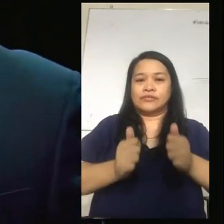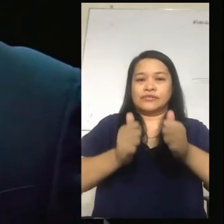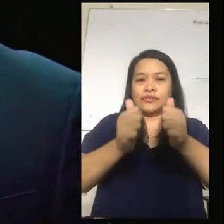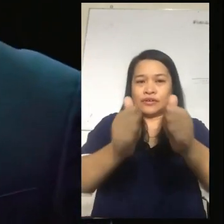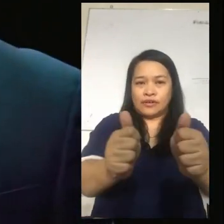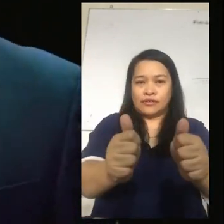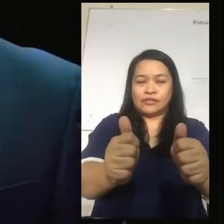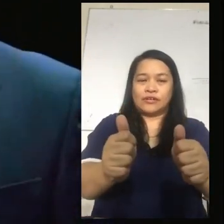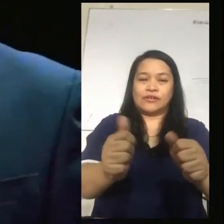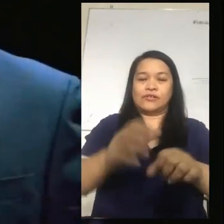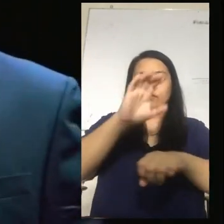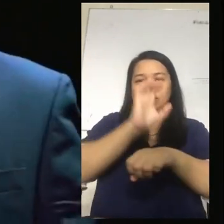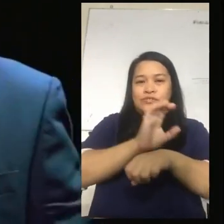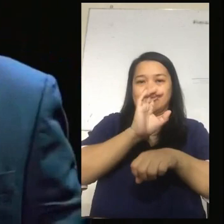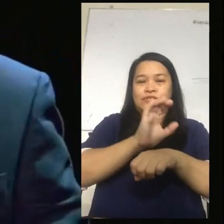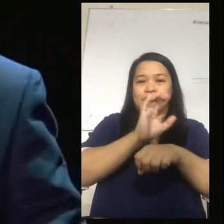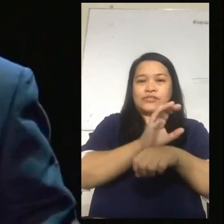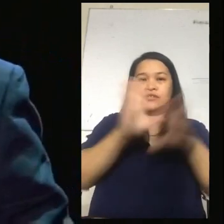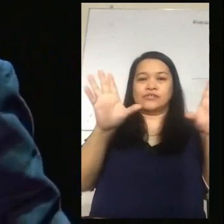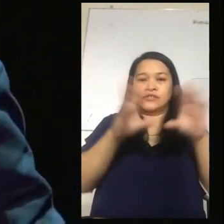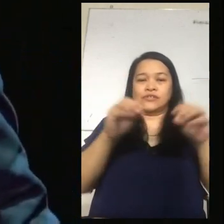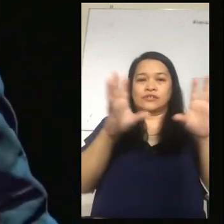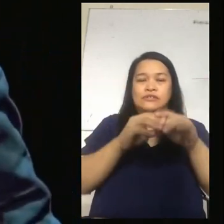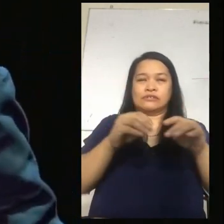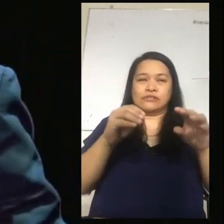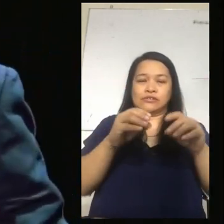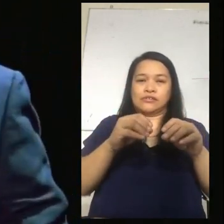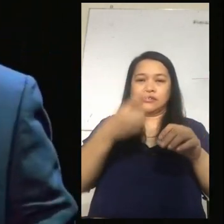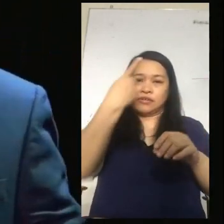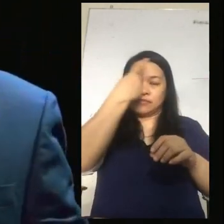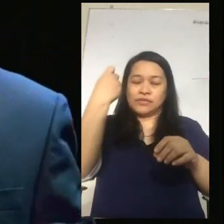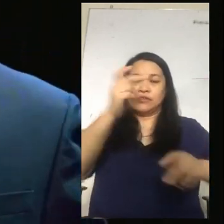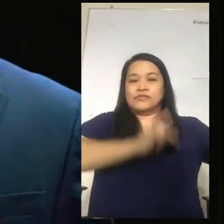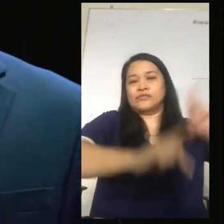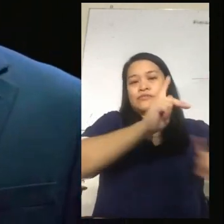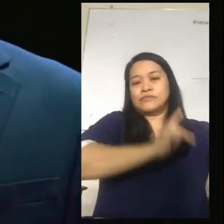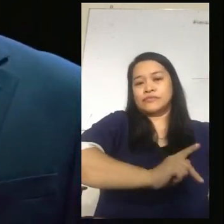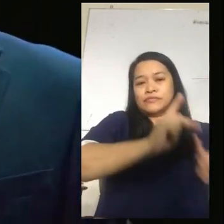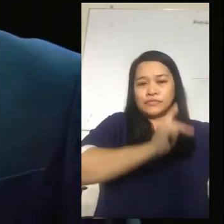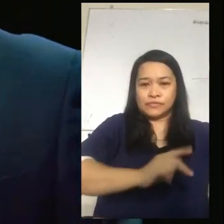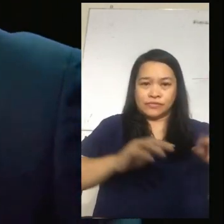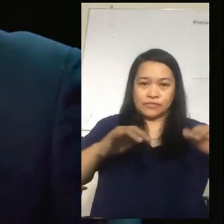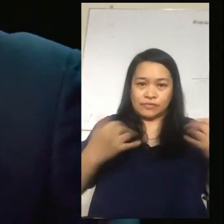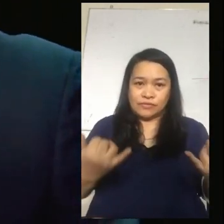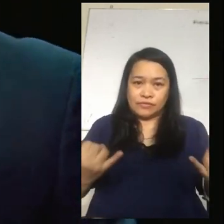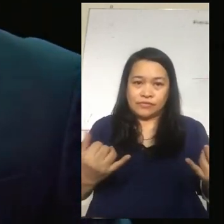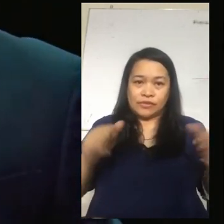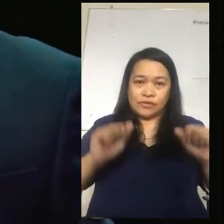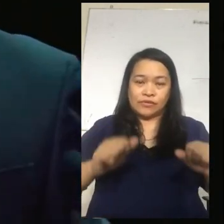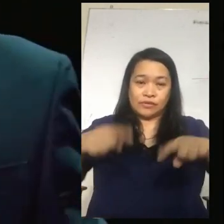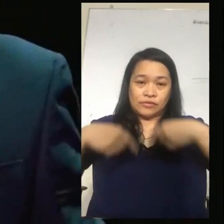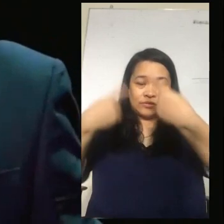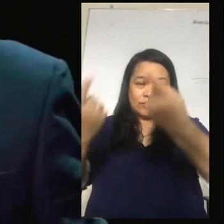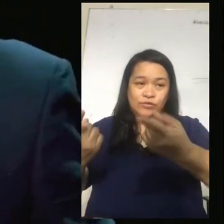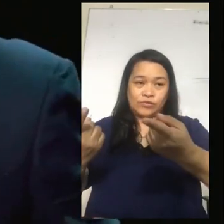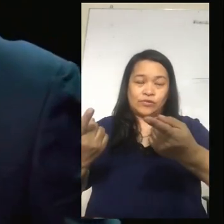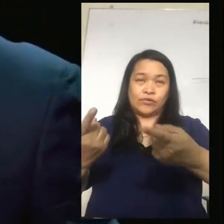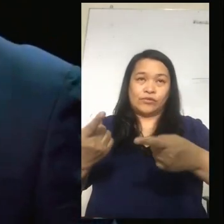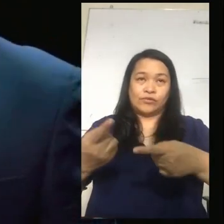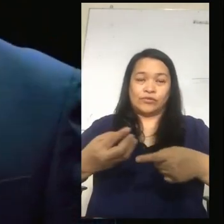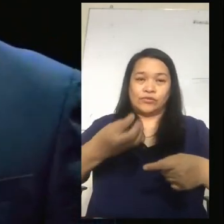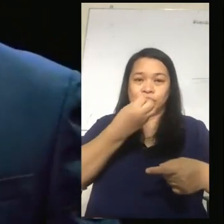sa mga churches kasi pinapayagan naman sila na pumunta sa grocery. Kita nyo po, daming mga tao nandoon